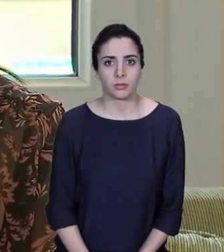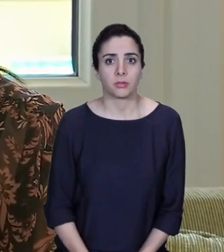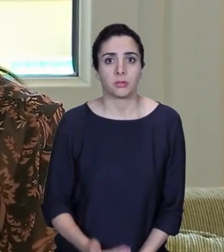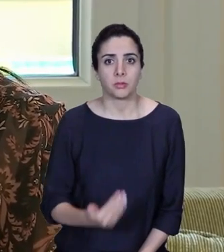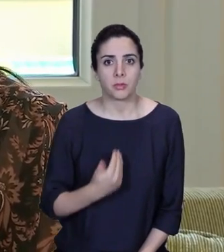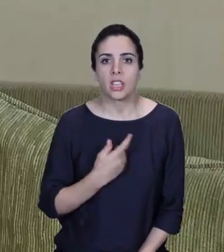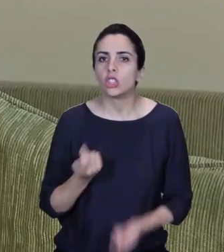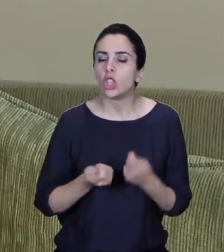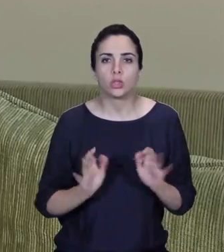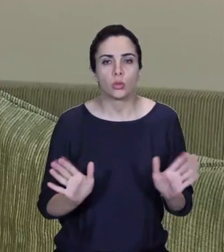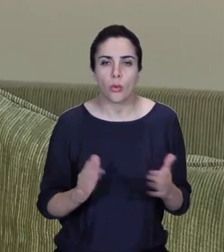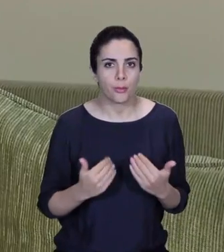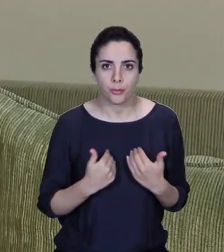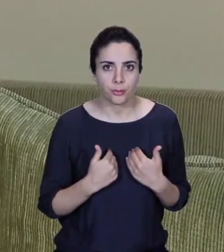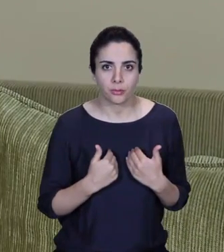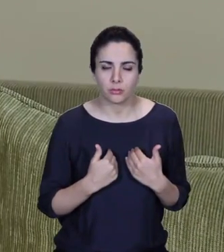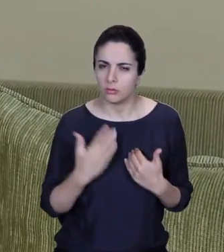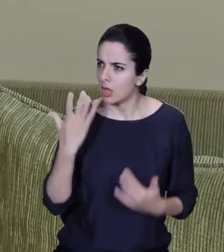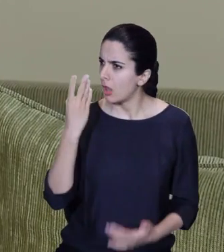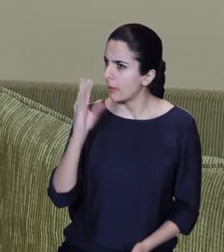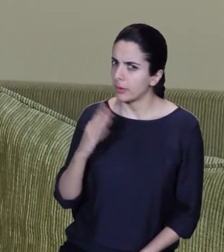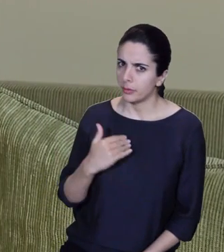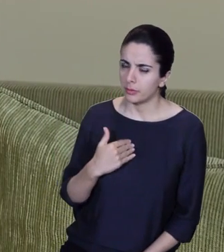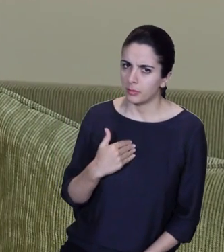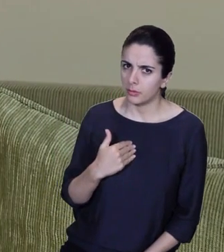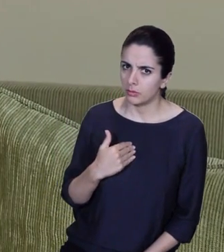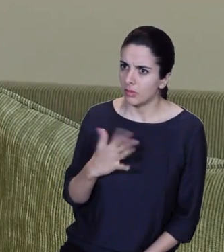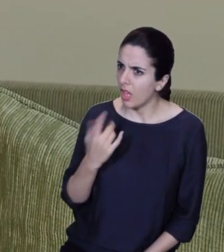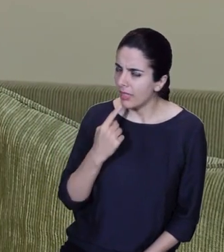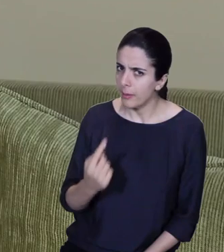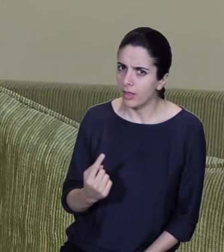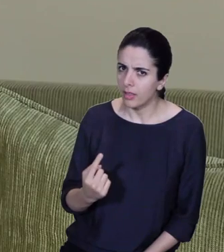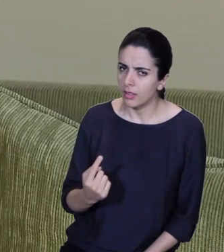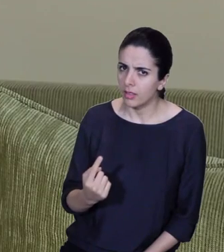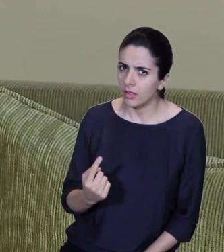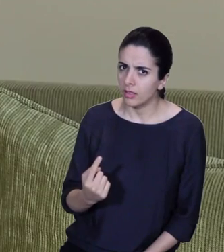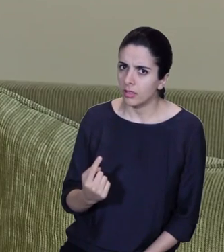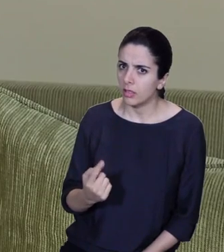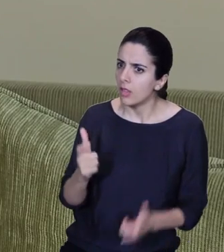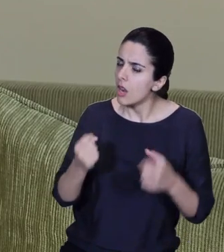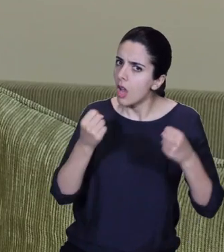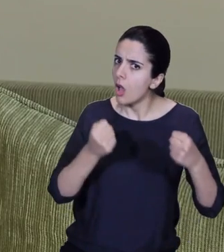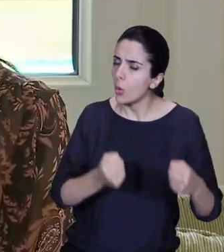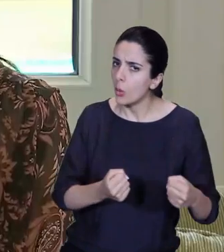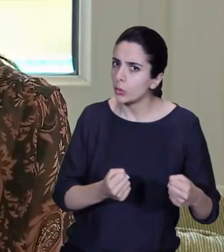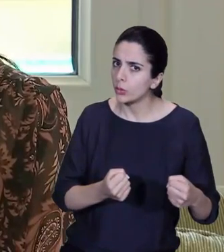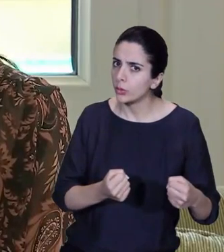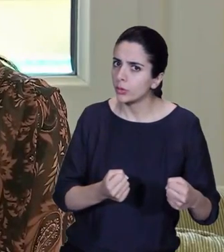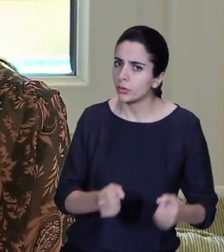Ben aslında çalışmıyorum. Anlamadım. Nasıl yani? Nerede kalıyorsun o